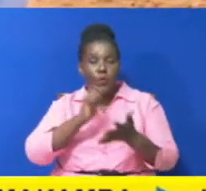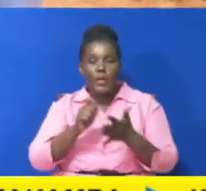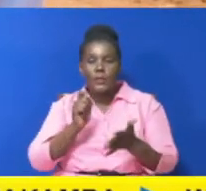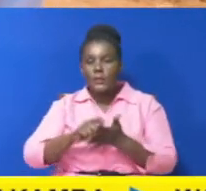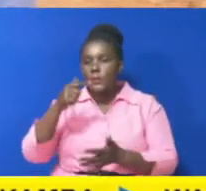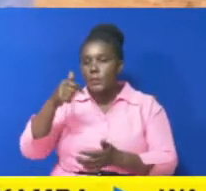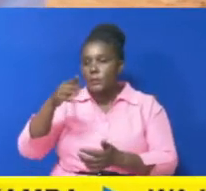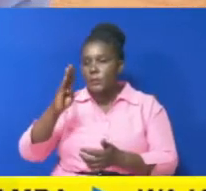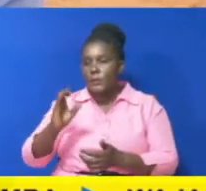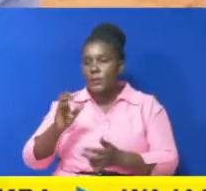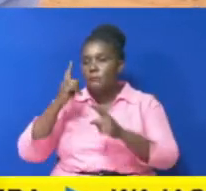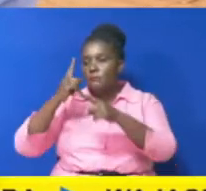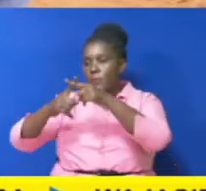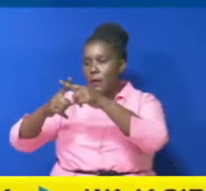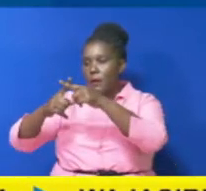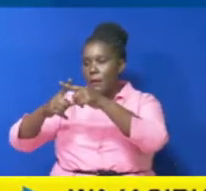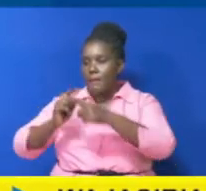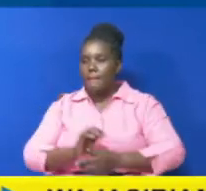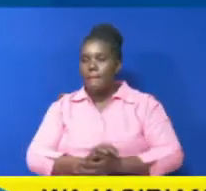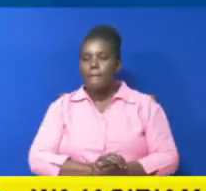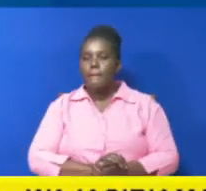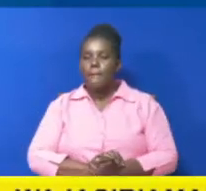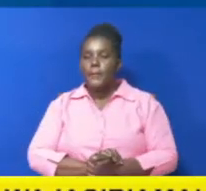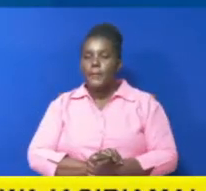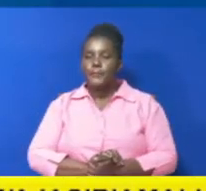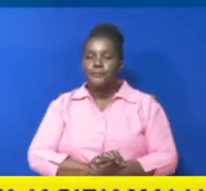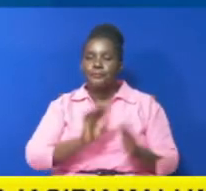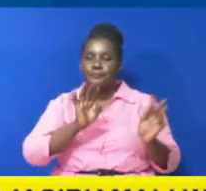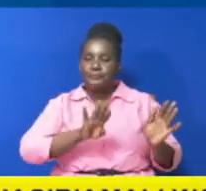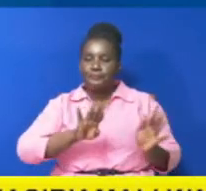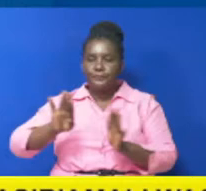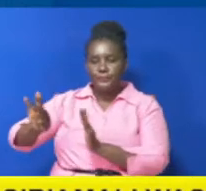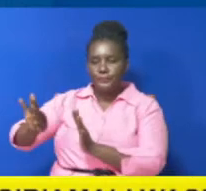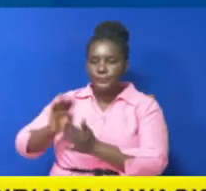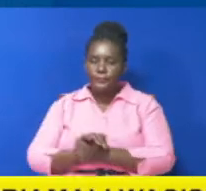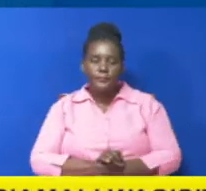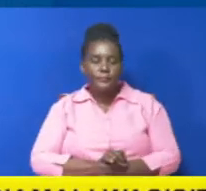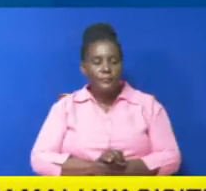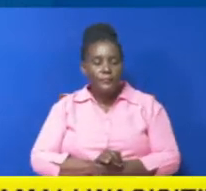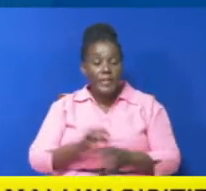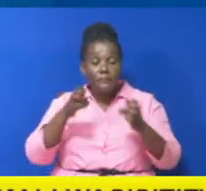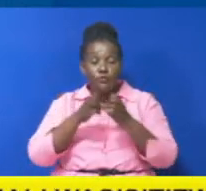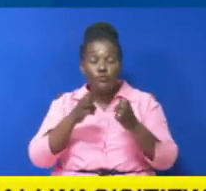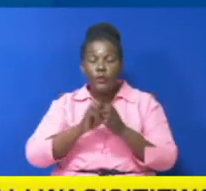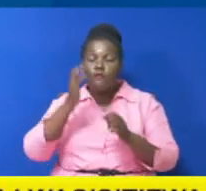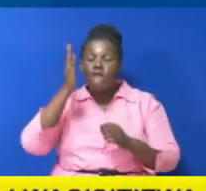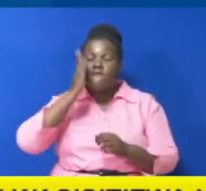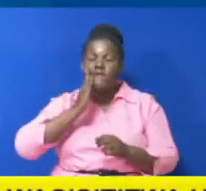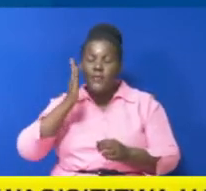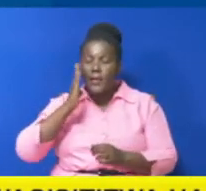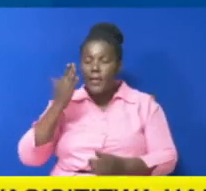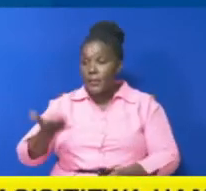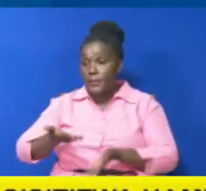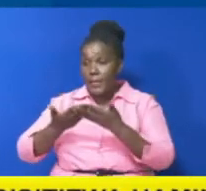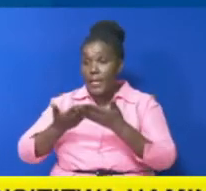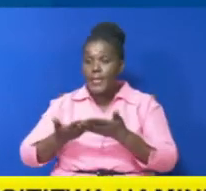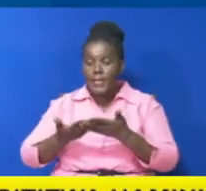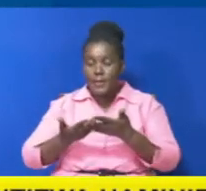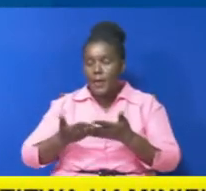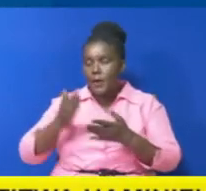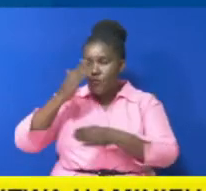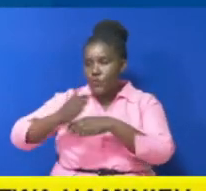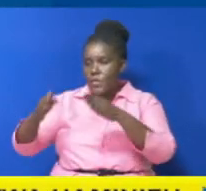TBC Mara. Makongamano ya vijana yametajwa kuwa njia mojawapo itakayosaidia vijana